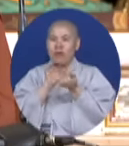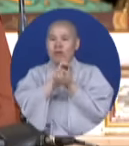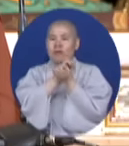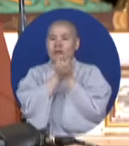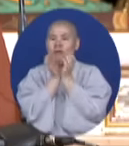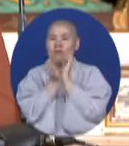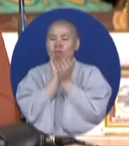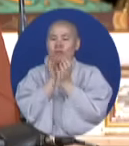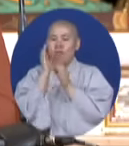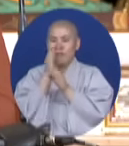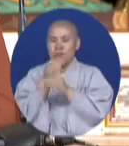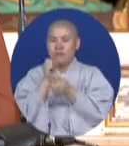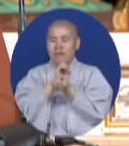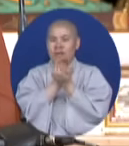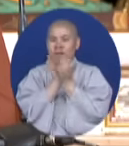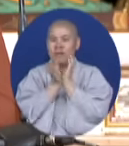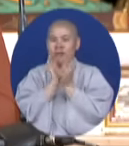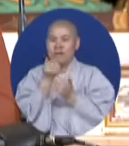화음경 불교입니다.